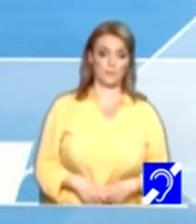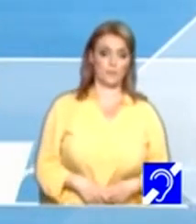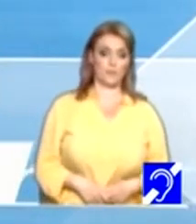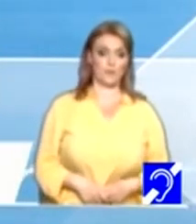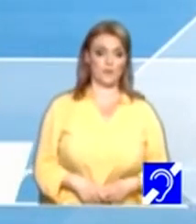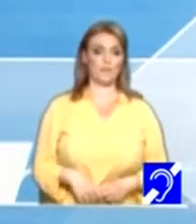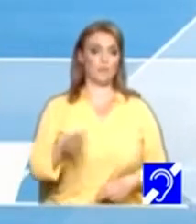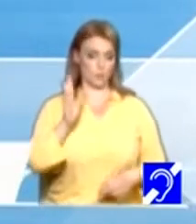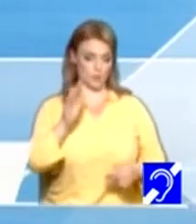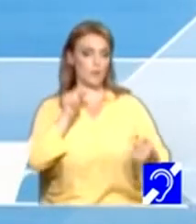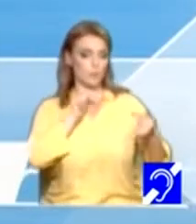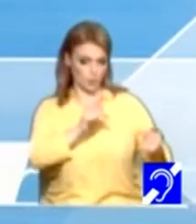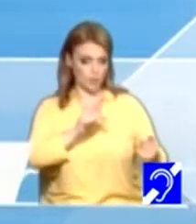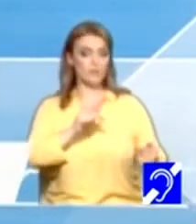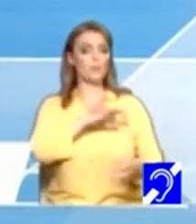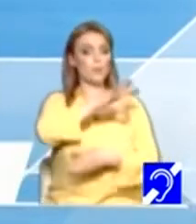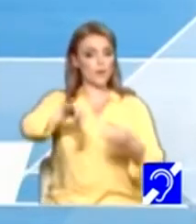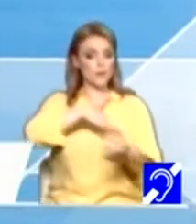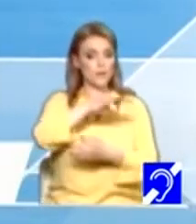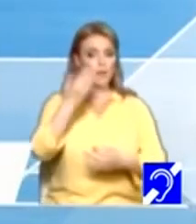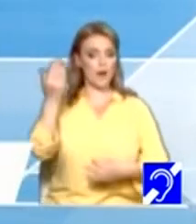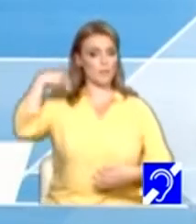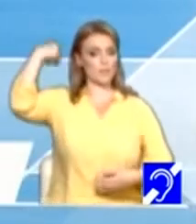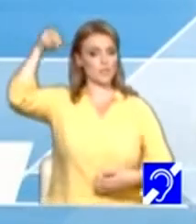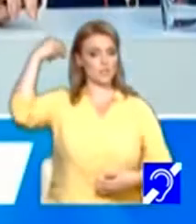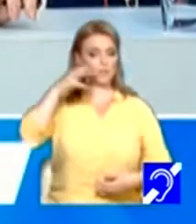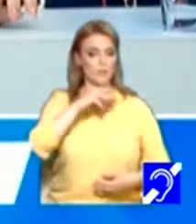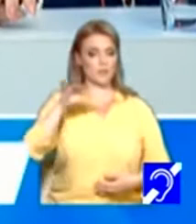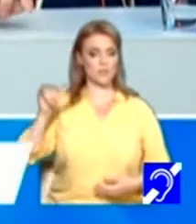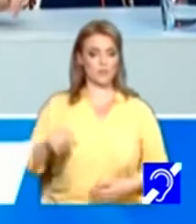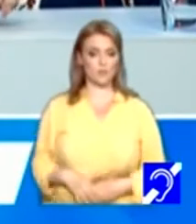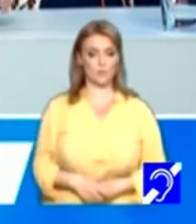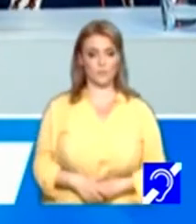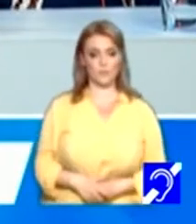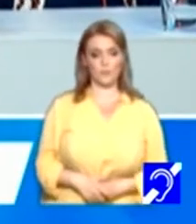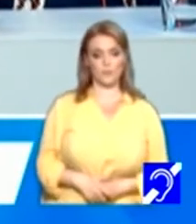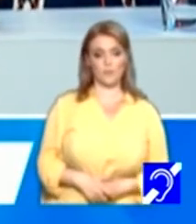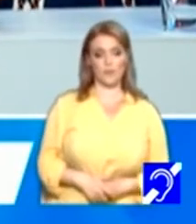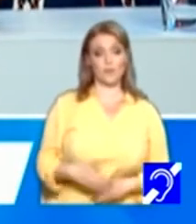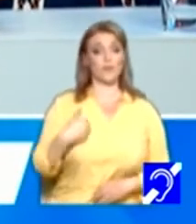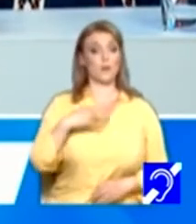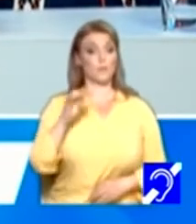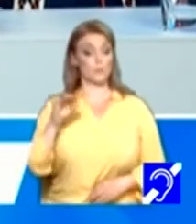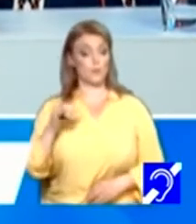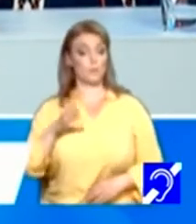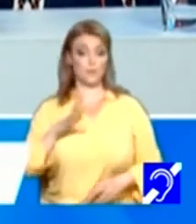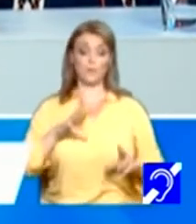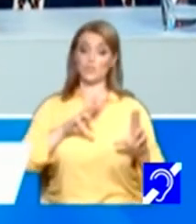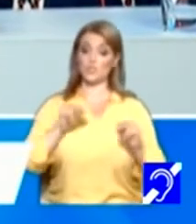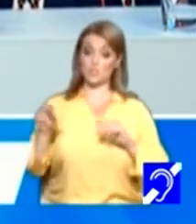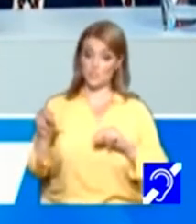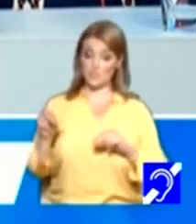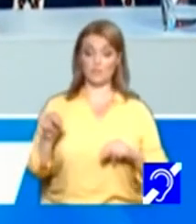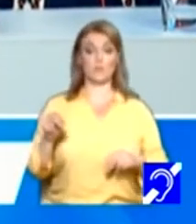împotriva proiectelor președintei Maia Sandu? Domnule Țurcanu, vă rog. Aș fi foarte fericit să aud de la